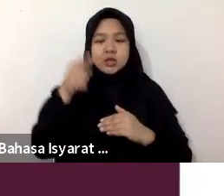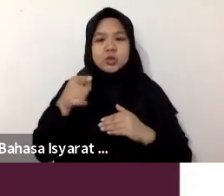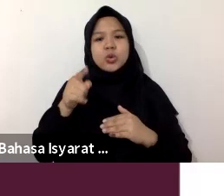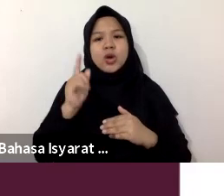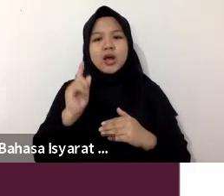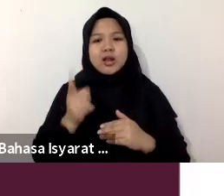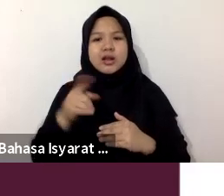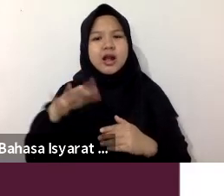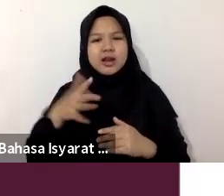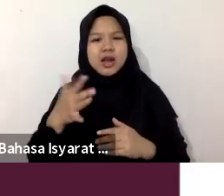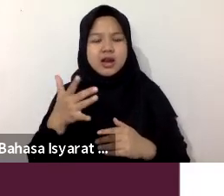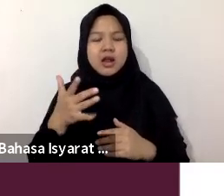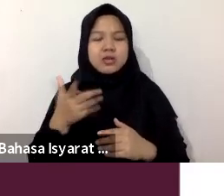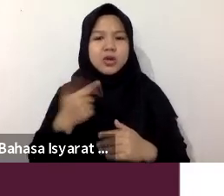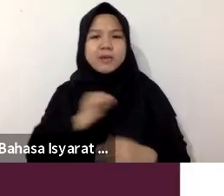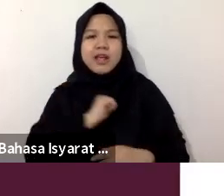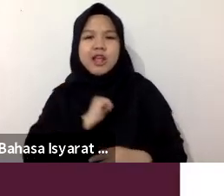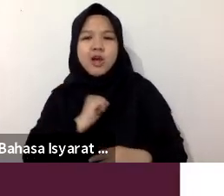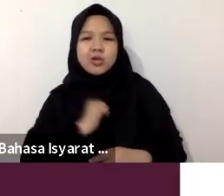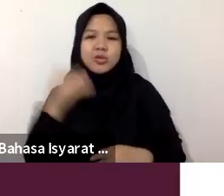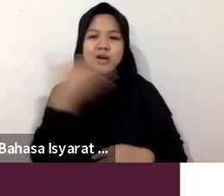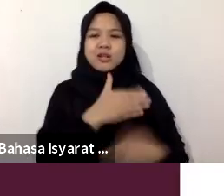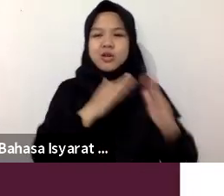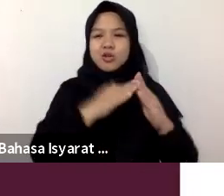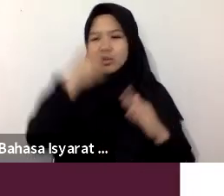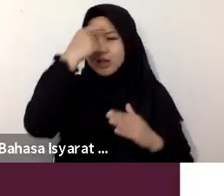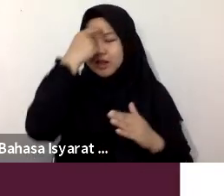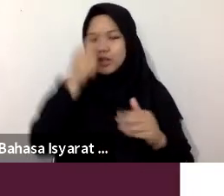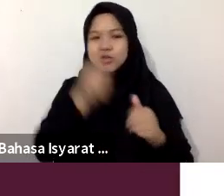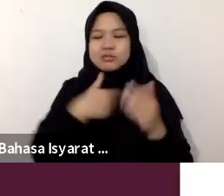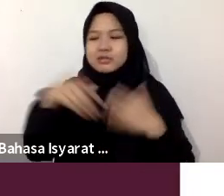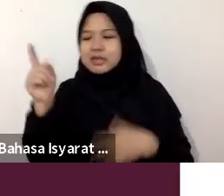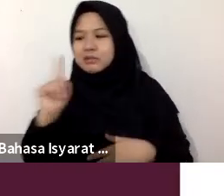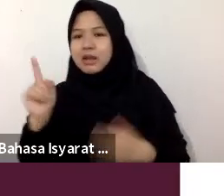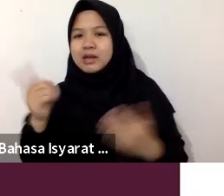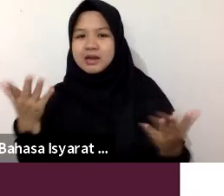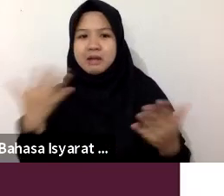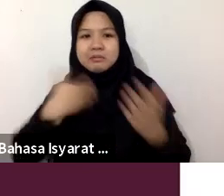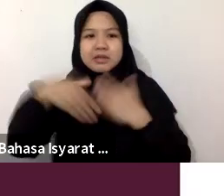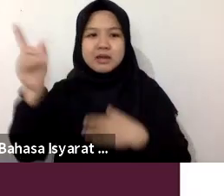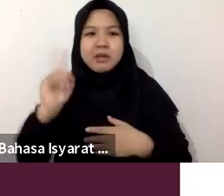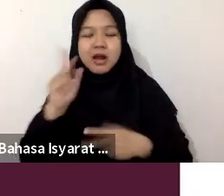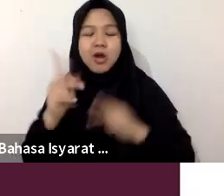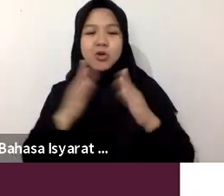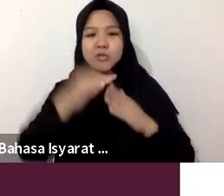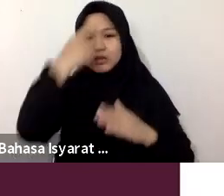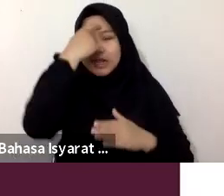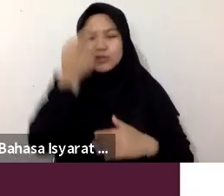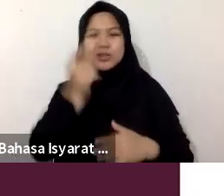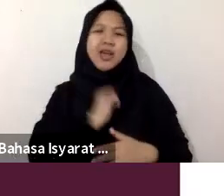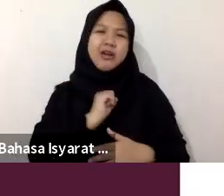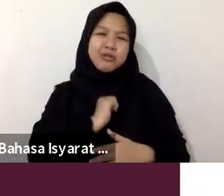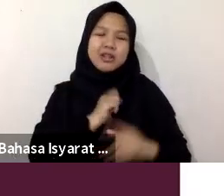bukan kadang-kadang pada takut juga gitu ya datang ke rumah sakitnya, tapi jadi pada kemana gitu perginya kalau ke rumah sakit dia takut gitu.